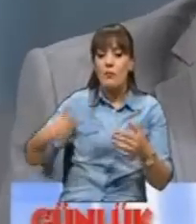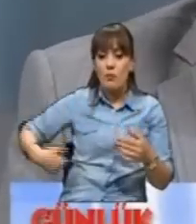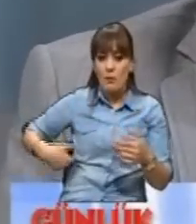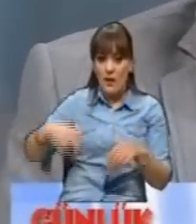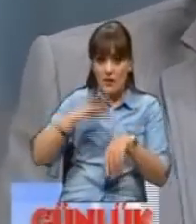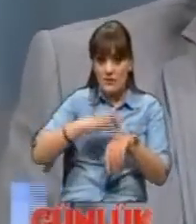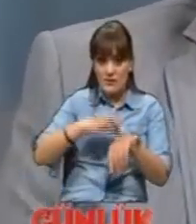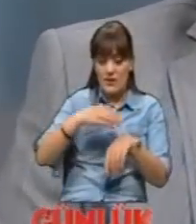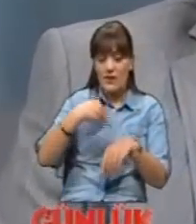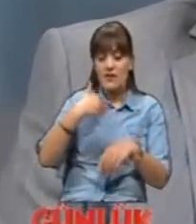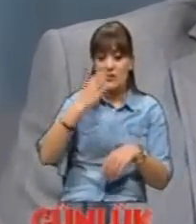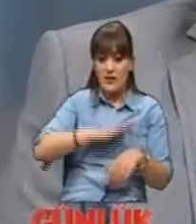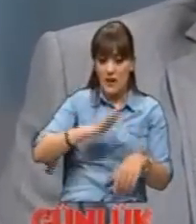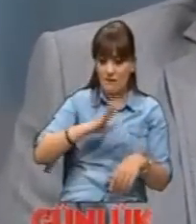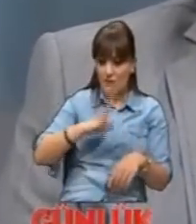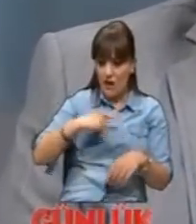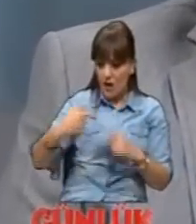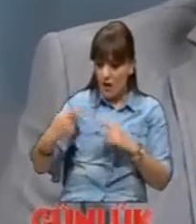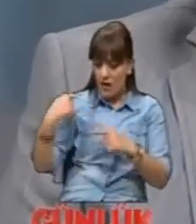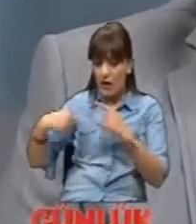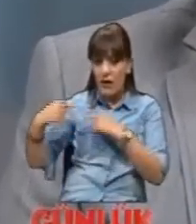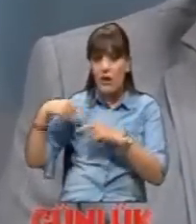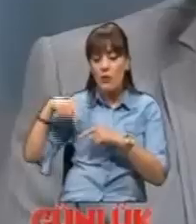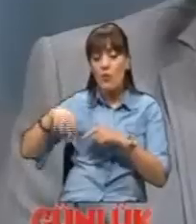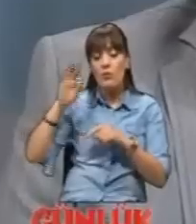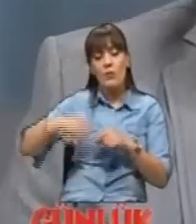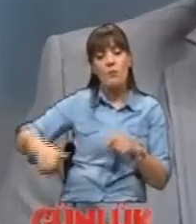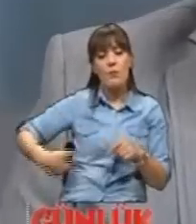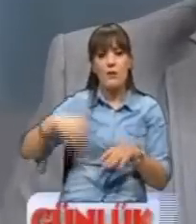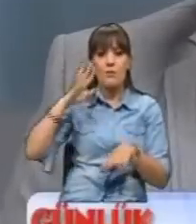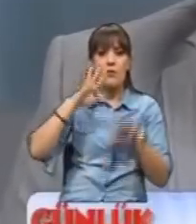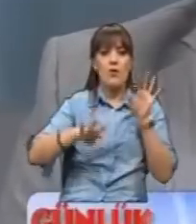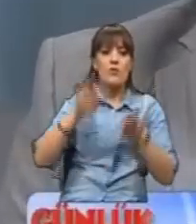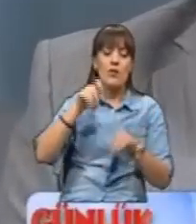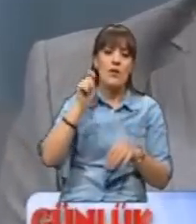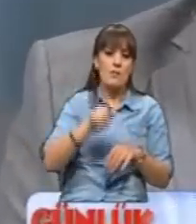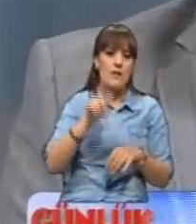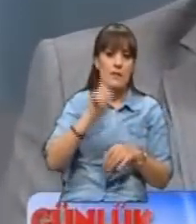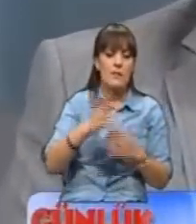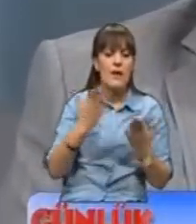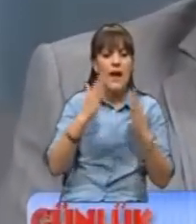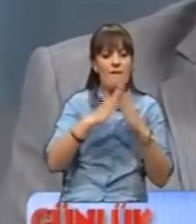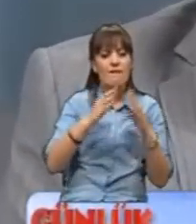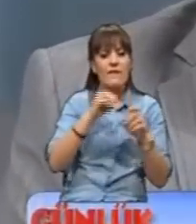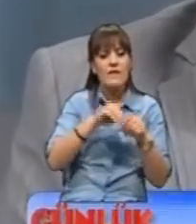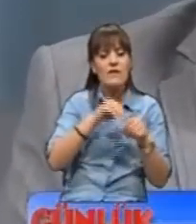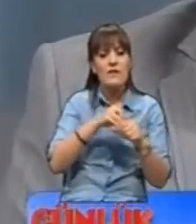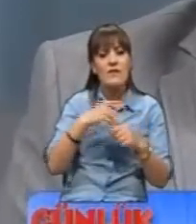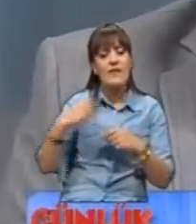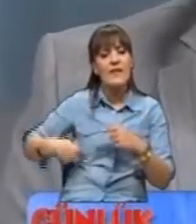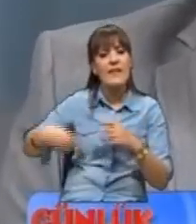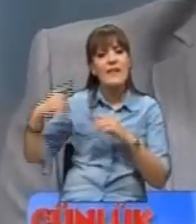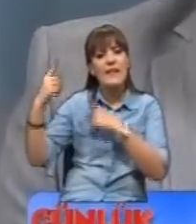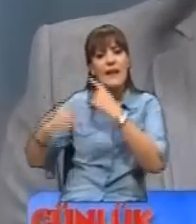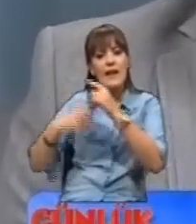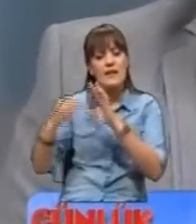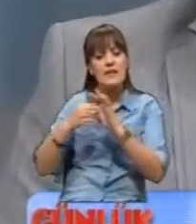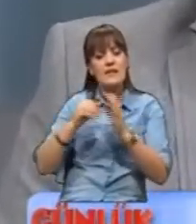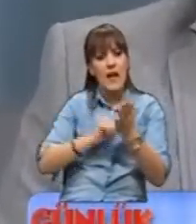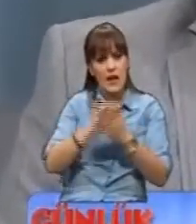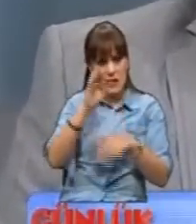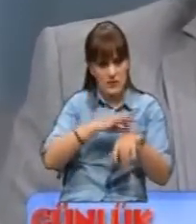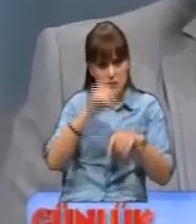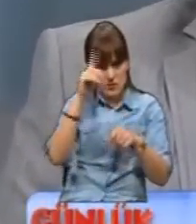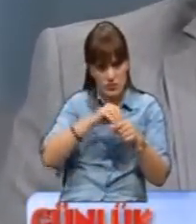hastalığı öyküsü varsa muhakkak yani böbreklerini kontrol ettirmesi lazım. Peki evde diyaliz her hasta için uygun mudur?